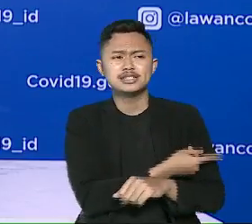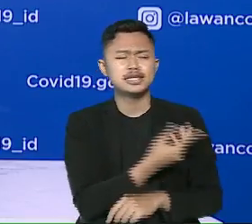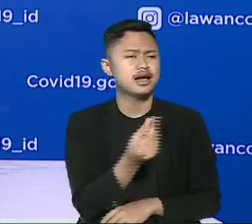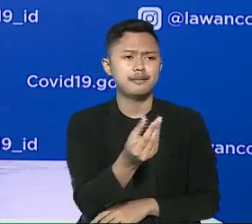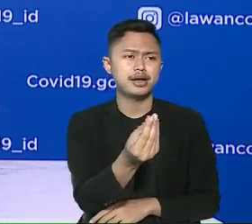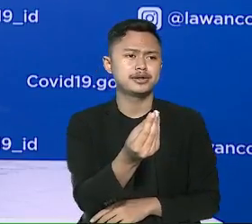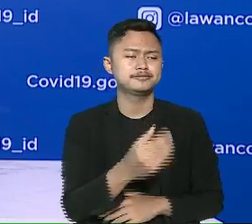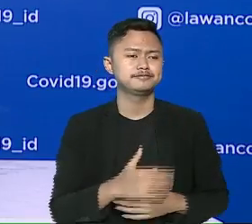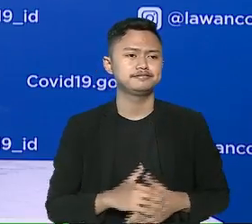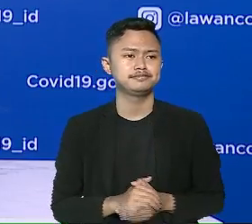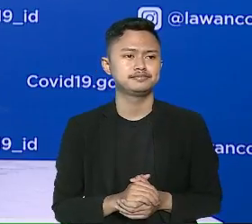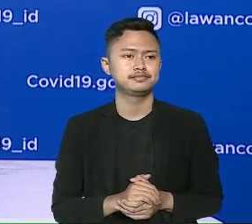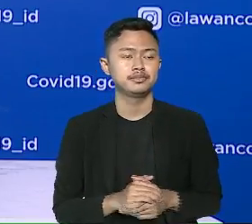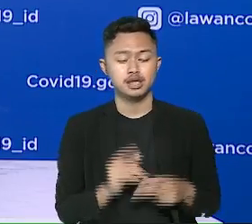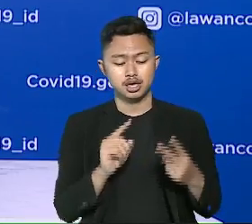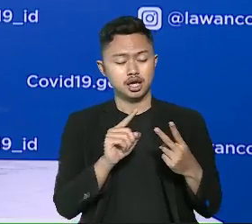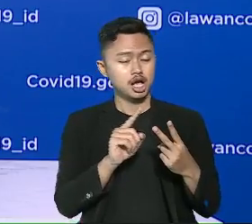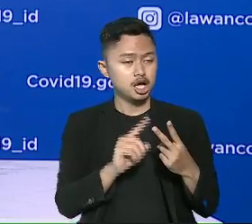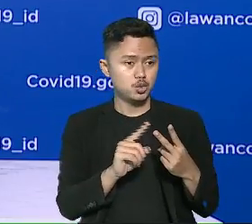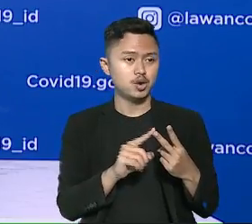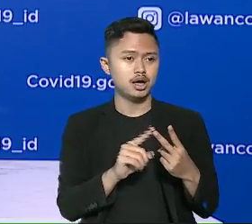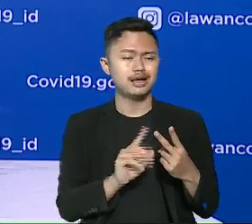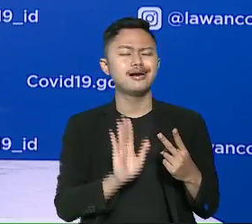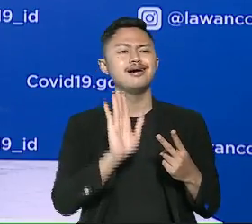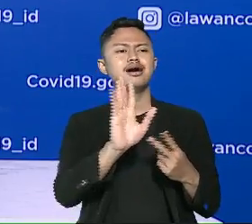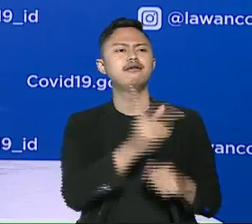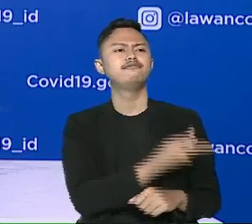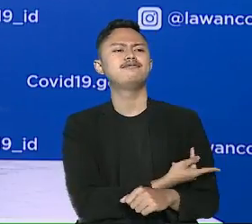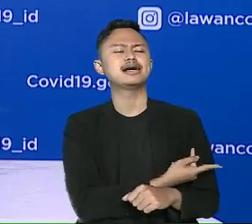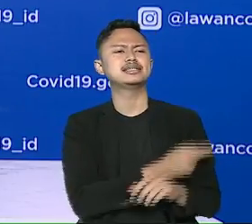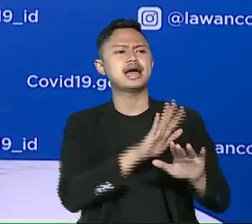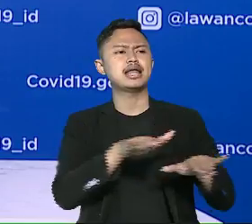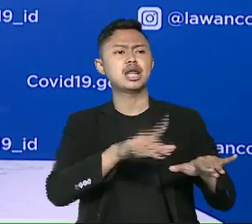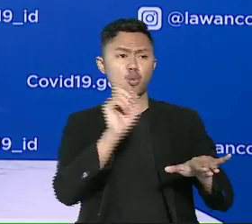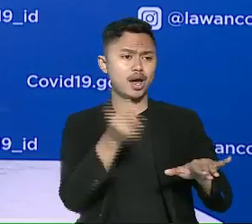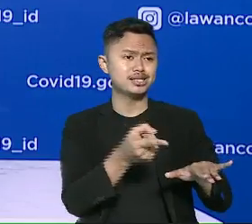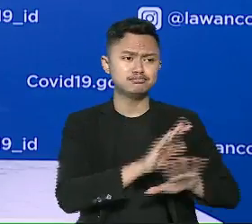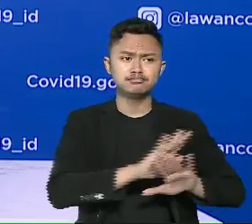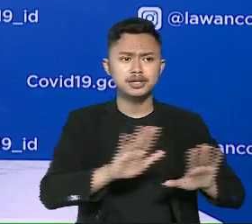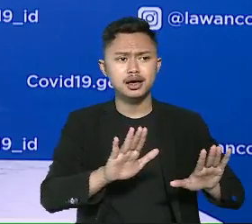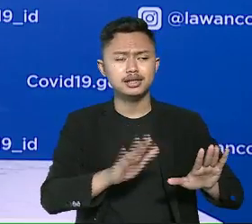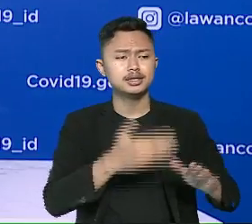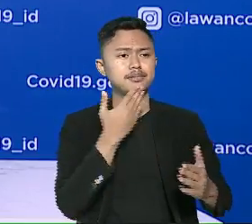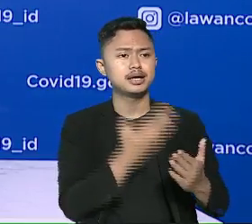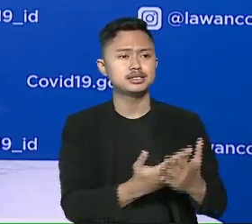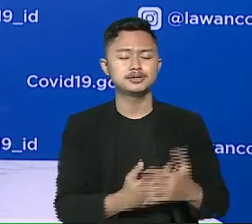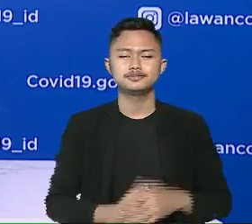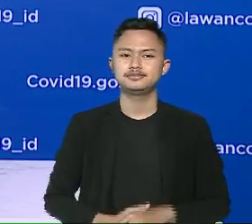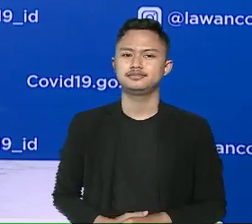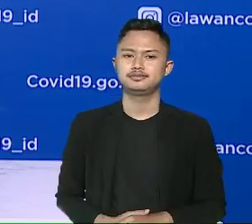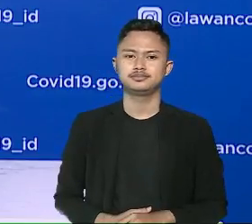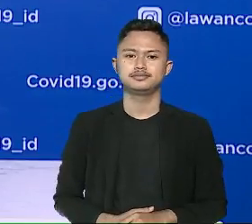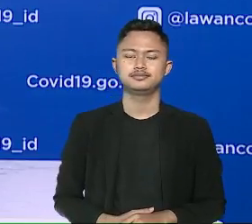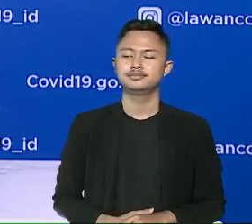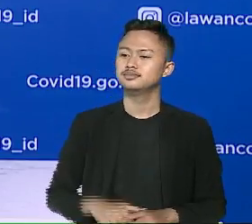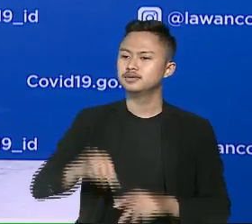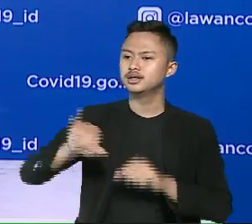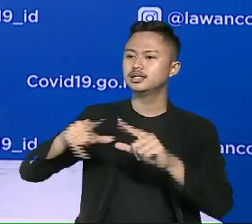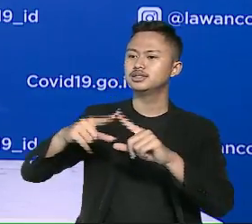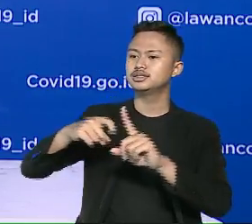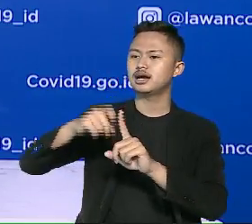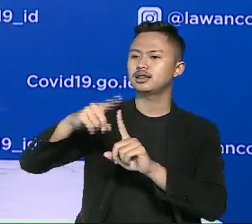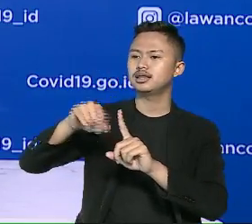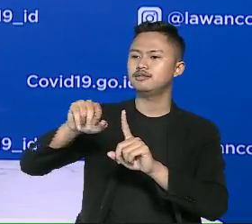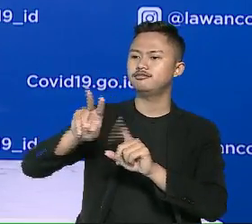ini akan dilakukan? Dan apakah nantinya vaksinasi anak ini bersifat wajib? Terima kasih. Terima kasih kepada Jack TV